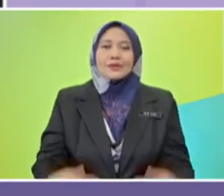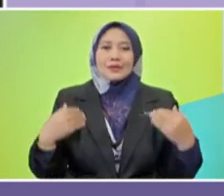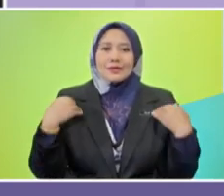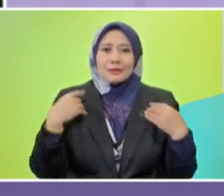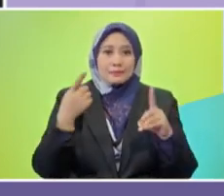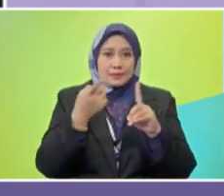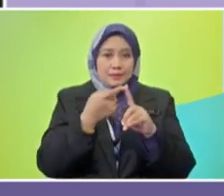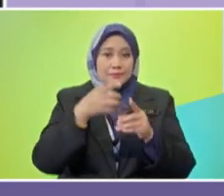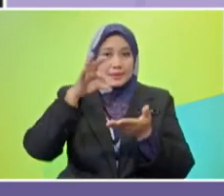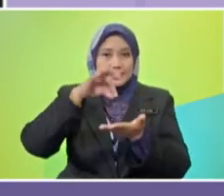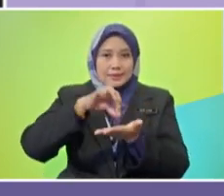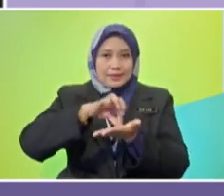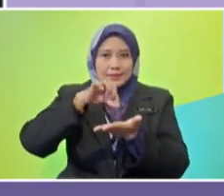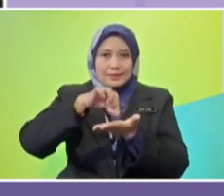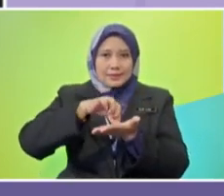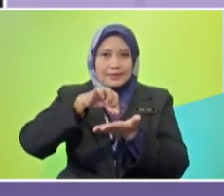Ayam.